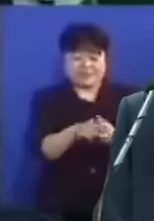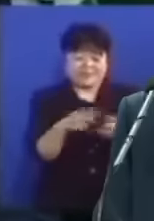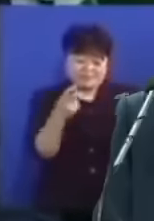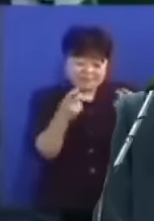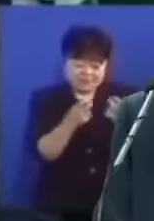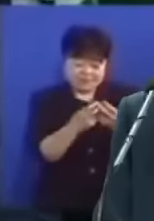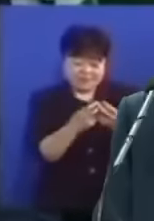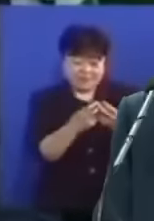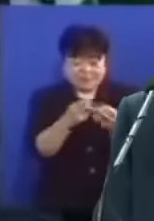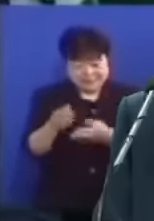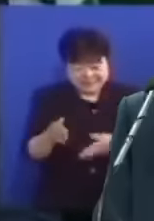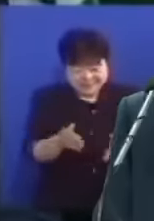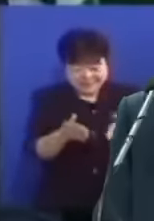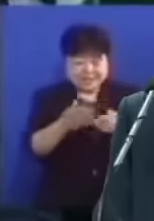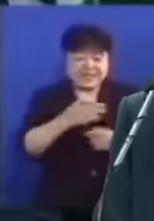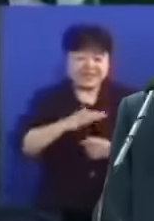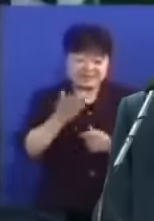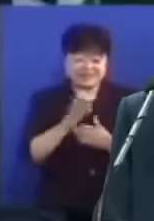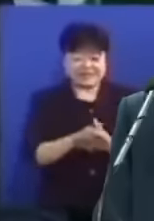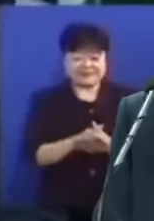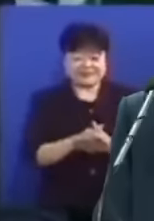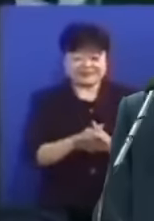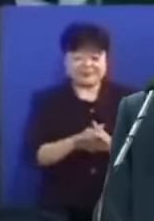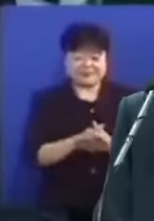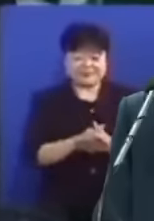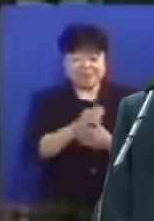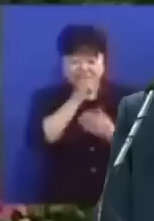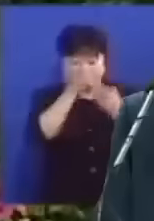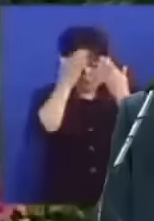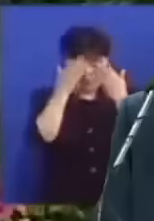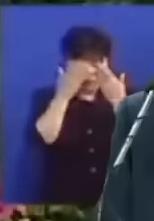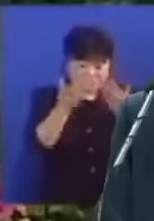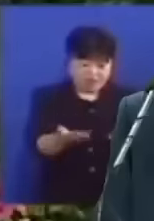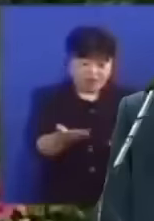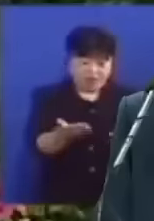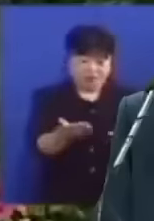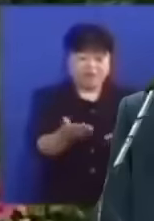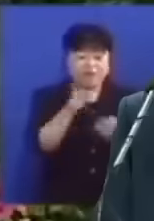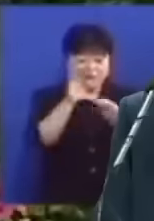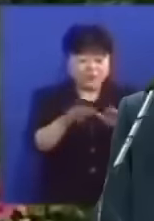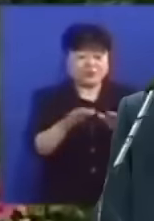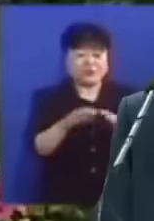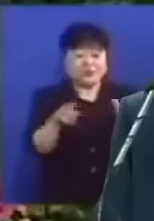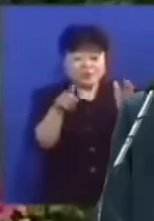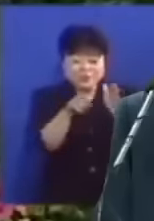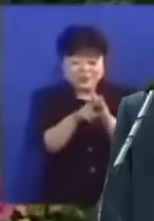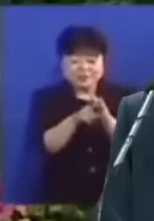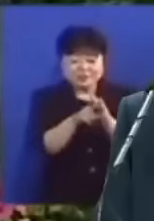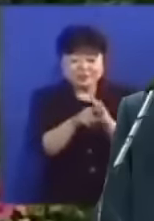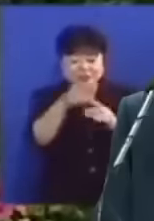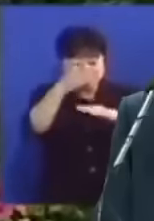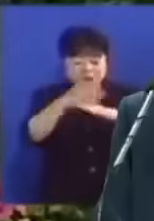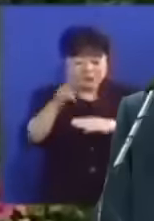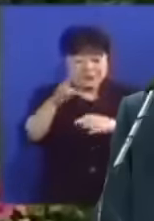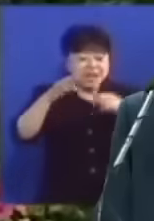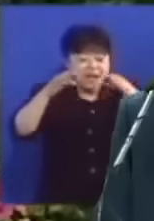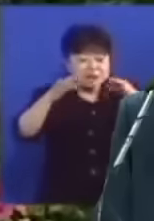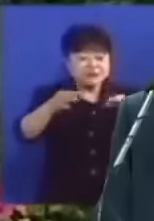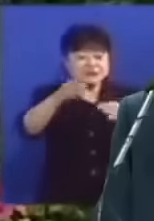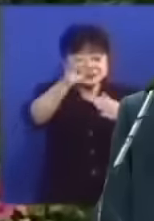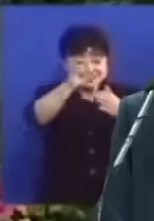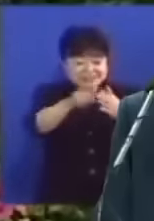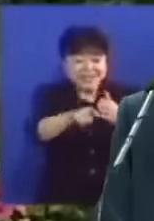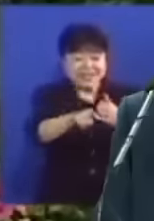수단과 길이라는 것을 알아야 되는 것입니다. 감옥 문이 열립니다. 오늘도 여러분 믿음으로 감사하고 찬미를